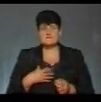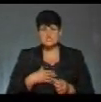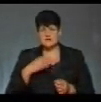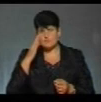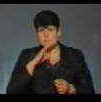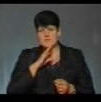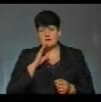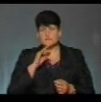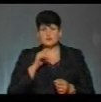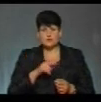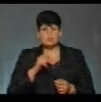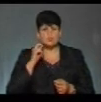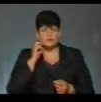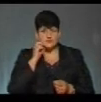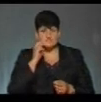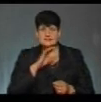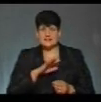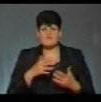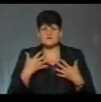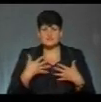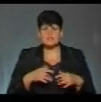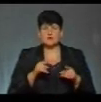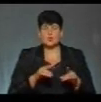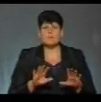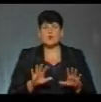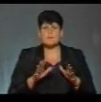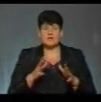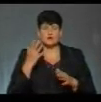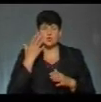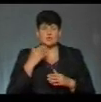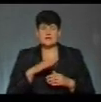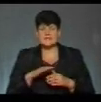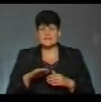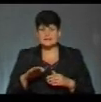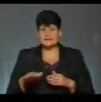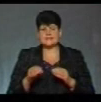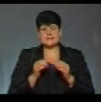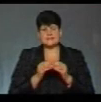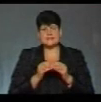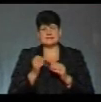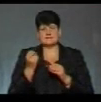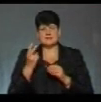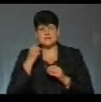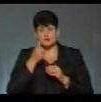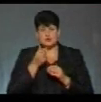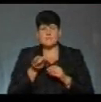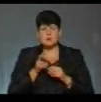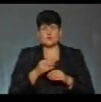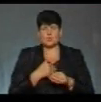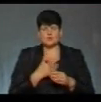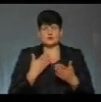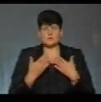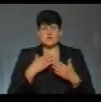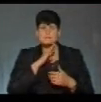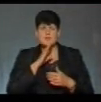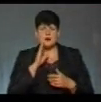у такому підлітковому віці не втратити той момент, коли діти там 10-12 років приходять і хочуть спілкуватися з татом, з